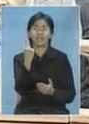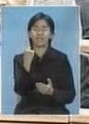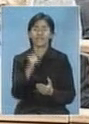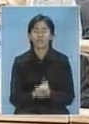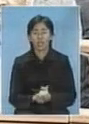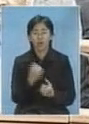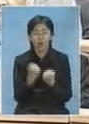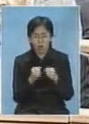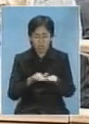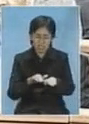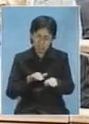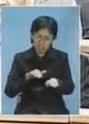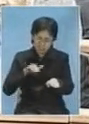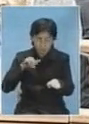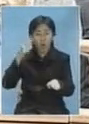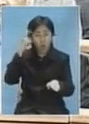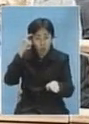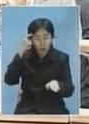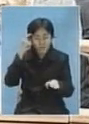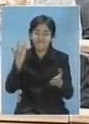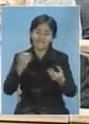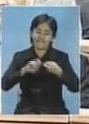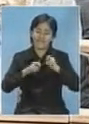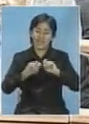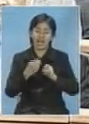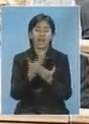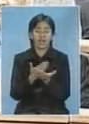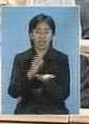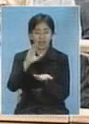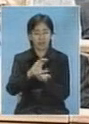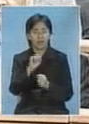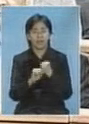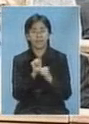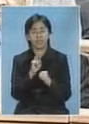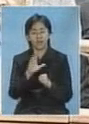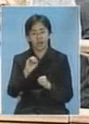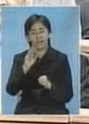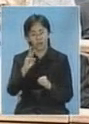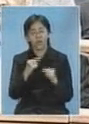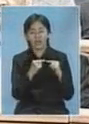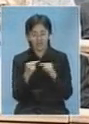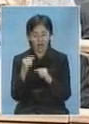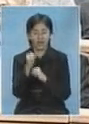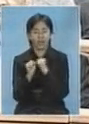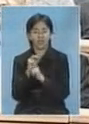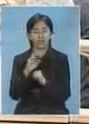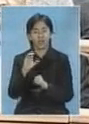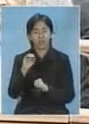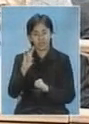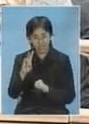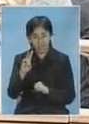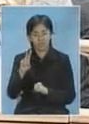รถก็ออกมาติดกันท่านก็รู้ครับอย่างนี้ครับปรากฏในงบประมาณปี2556และจะปรากฏต่อไปในงบปี57และ58